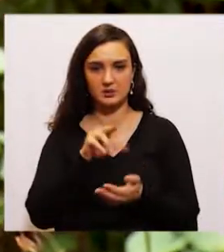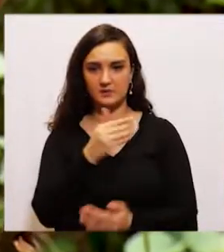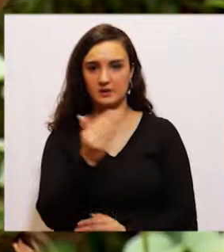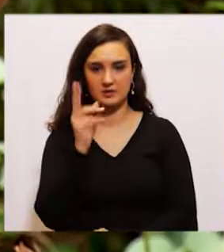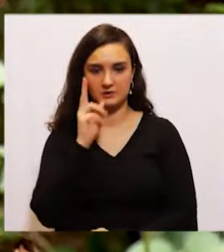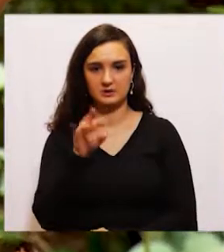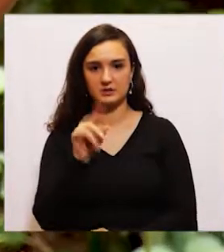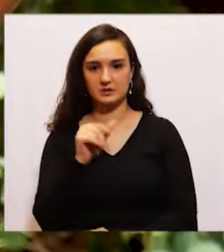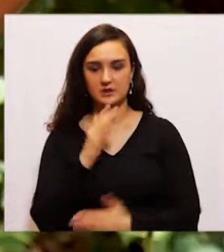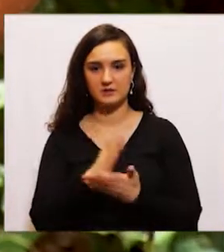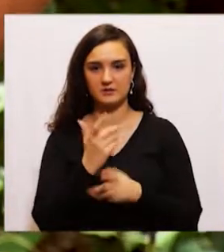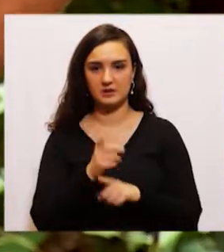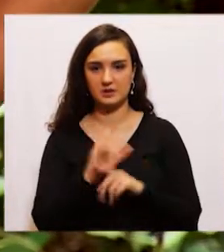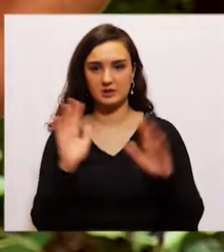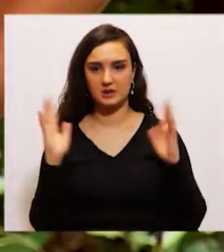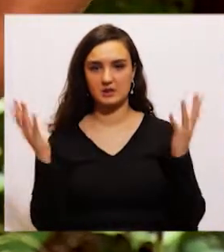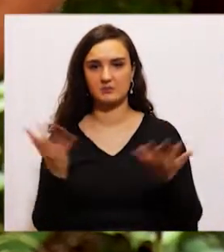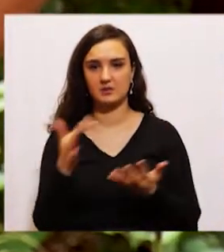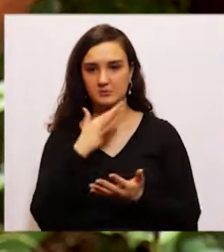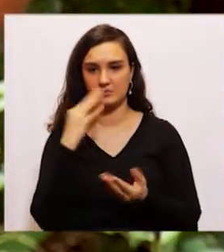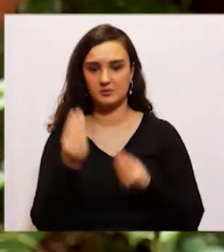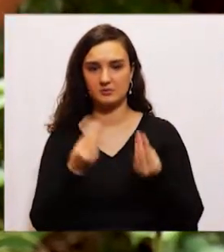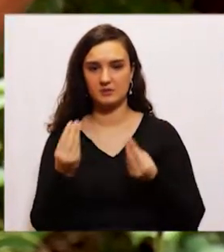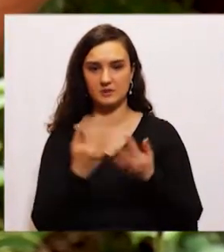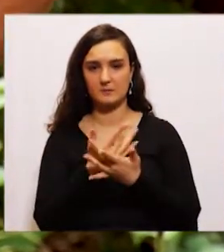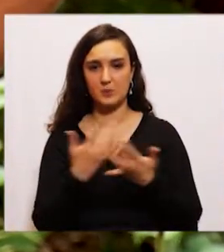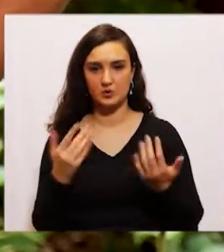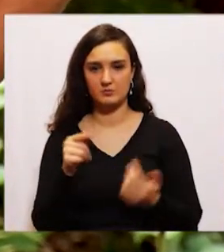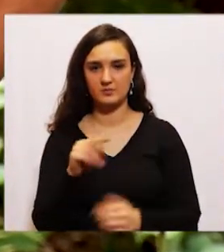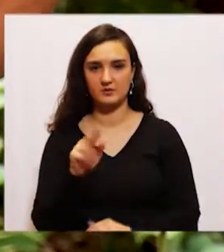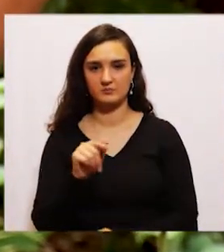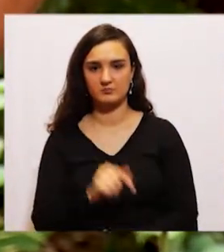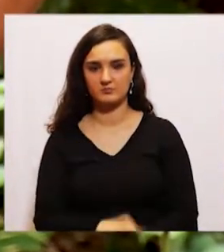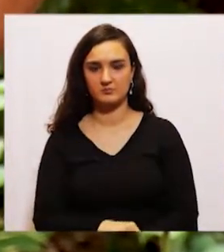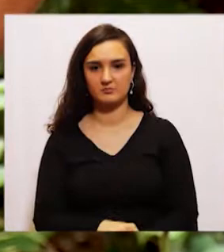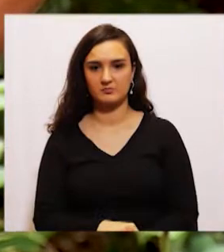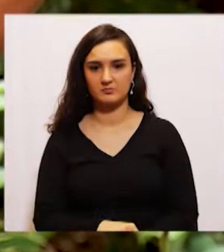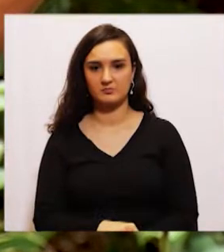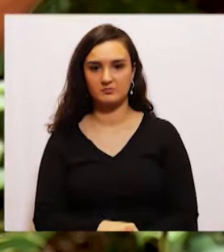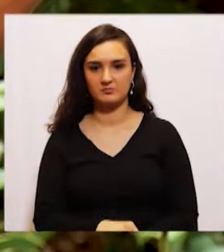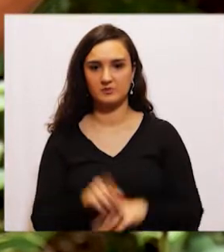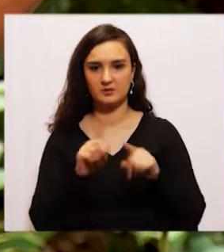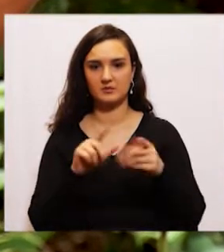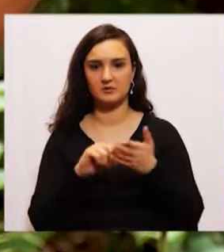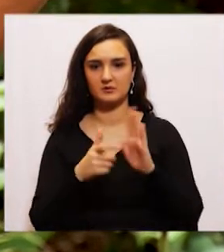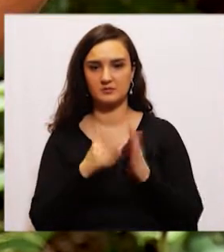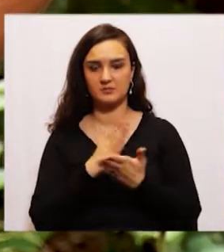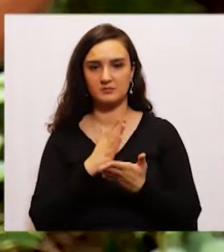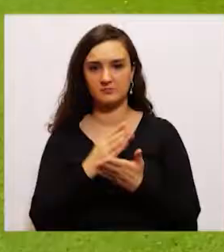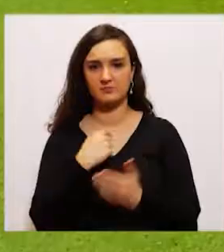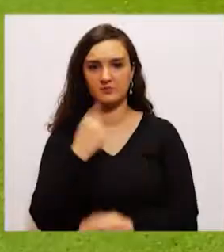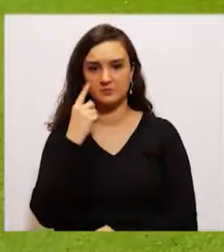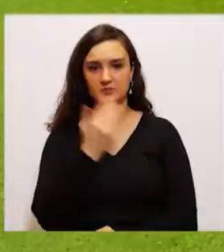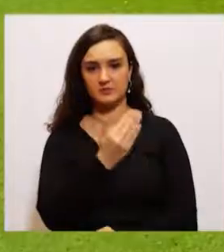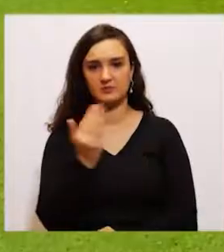იცით ლიზას აქ ისეთი გარემო და იმდენი სათამაშოები და ისეთ ოთახშია რა აი მე მგონი